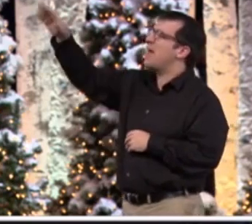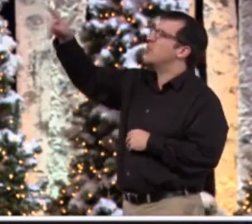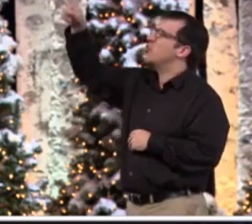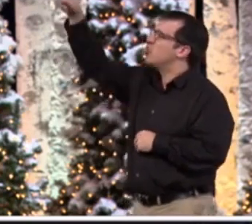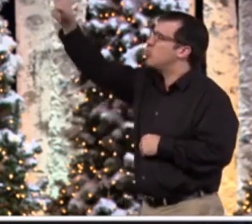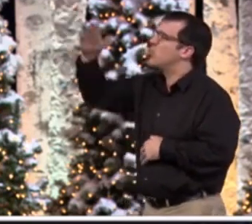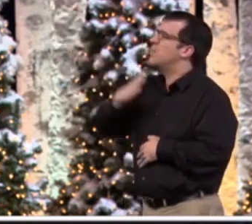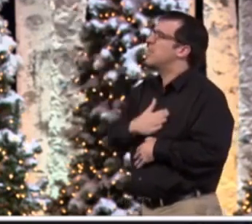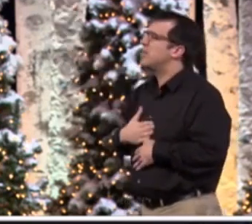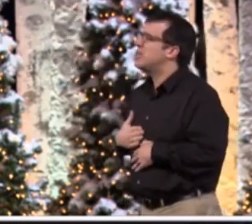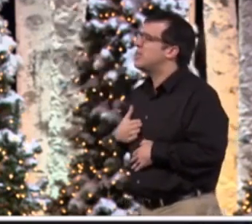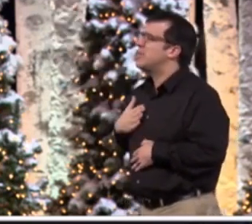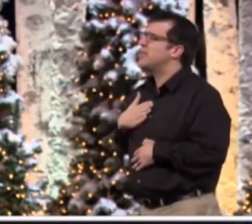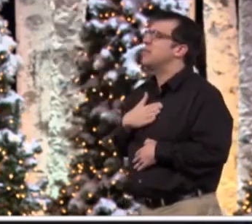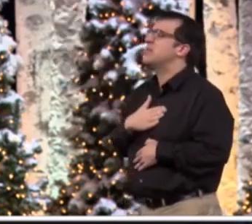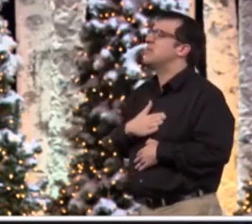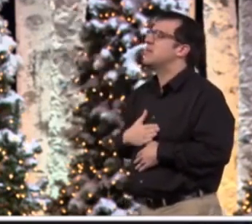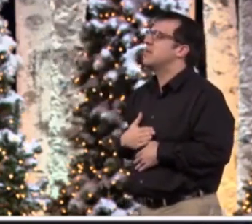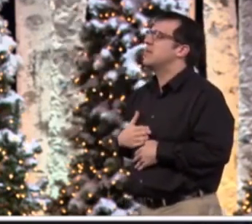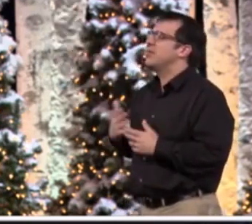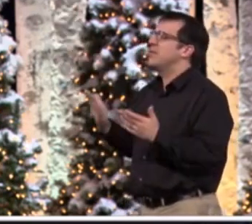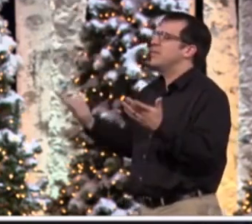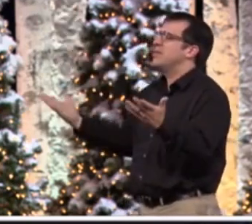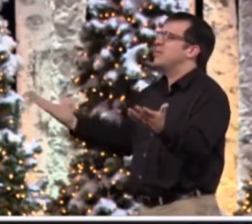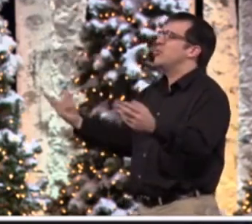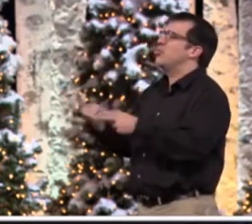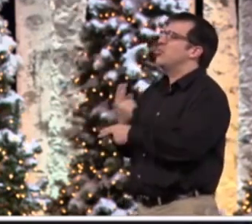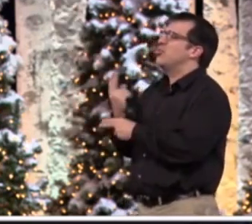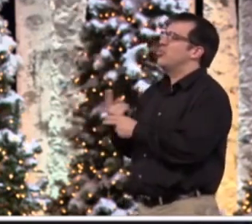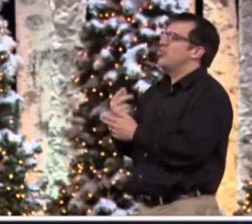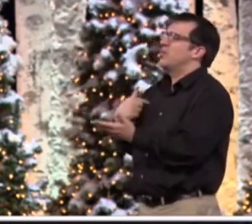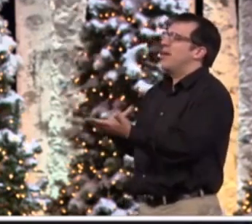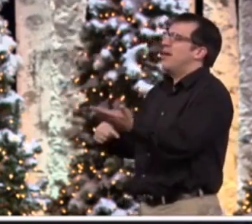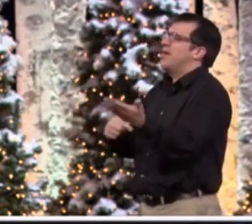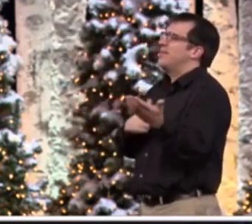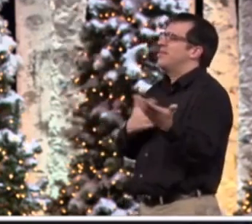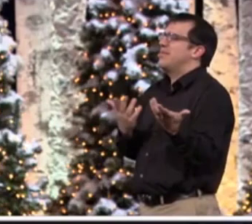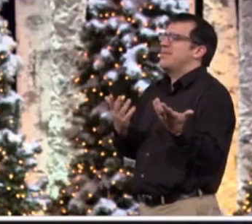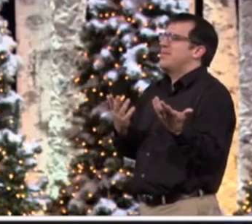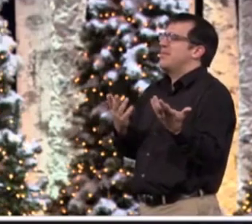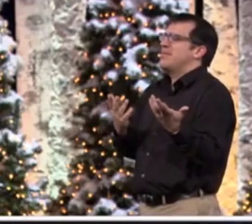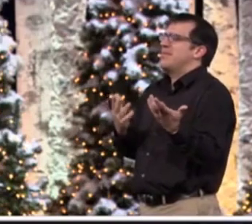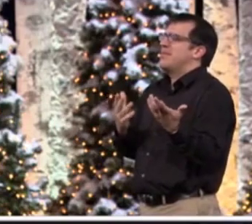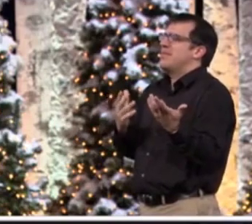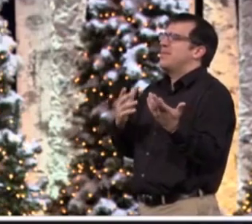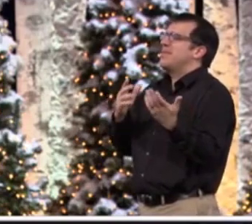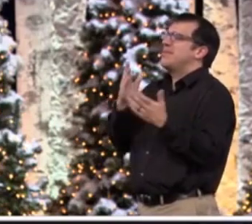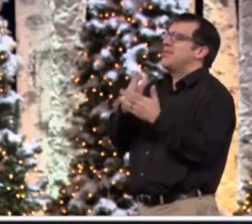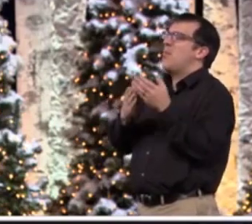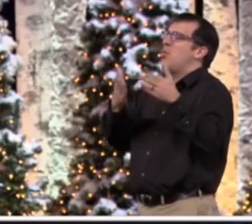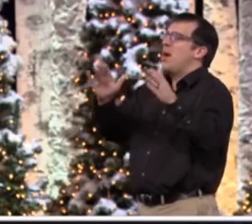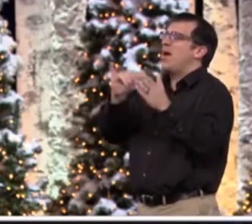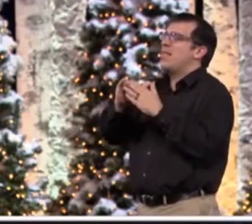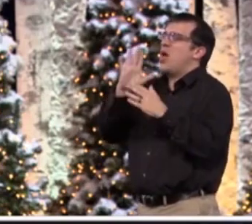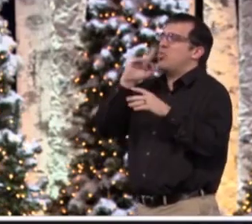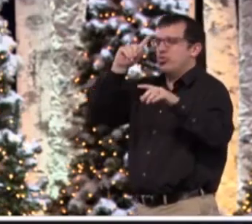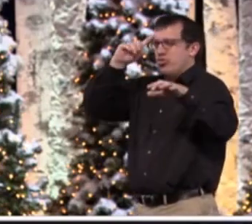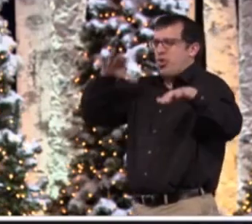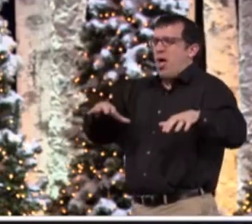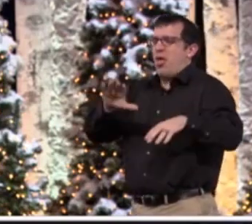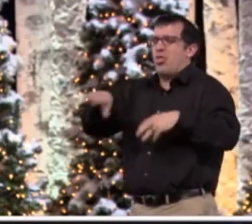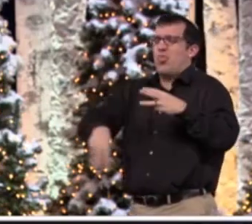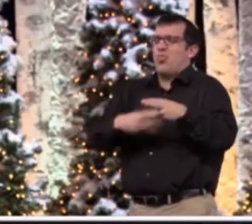अहिलेसम्म नसुनेका ठाउँहरूमा बस्ने मानिसहरू कहाँ, हामी तपाईँसँग कृपया हामीलाई संसारमा अचम्म रीतिमा